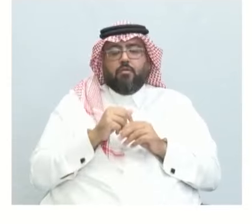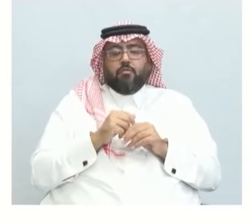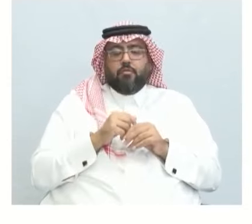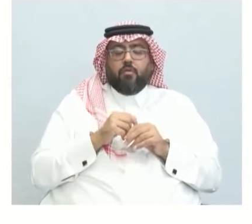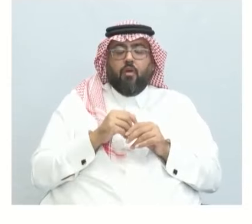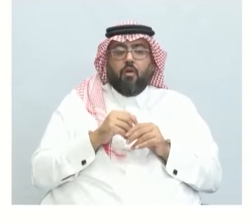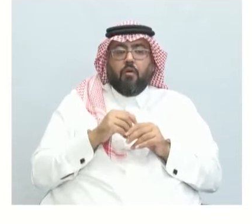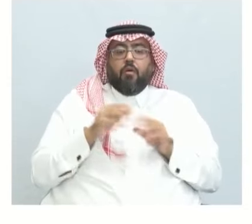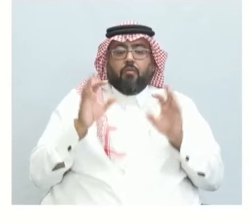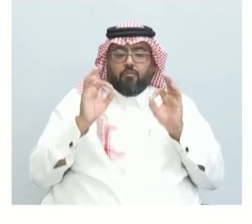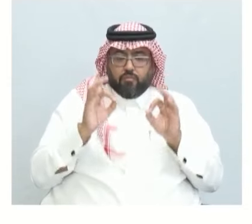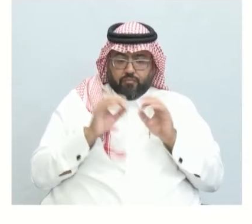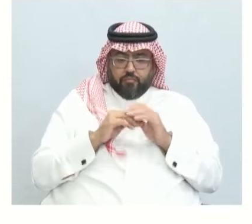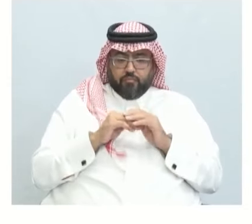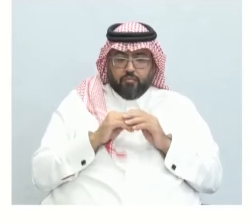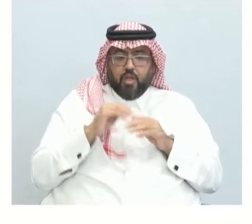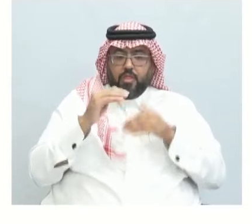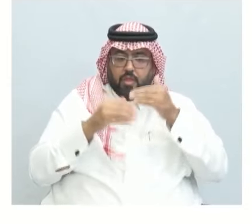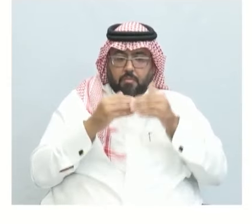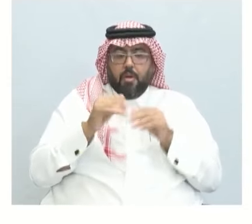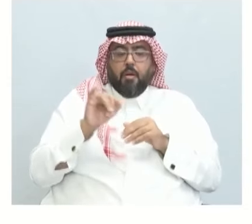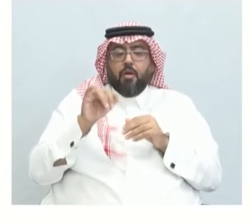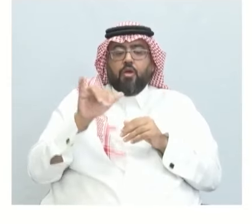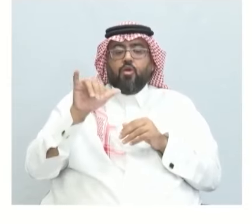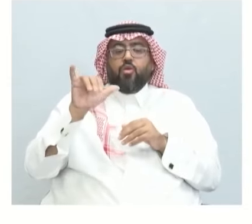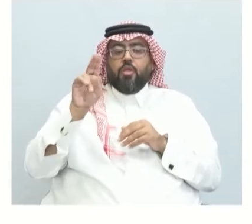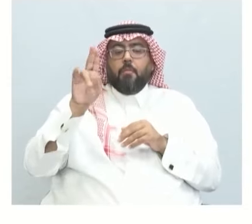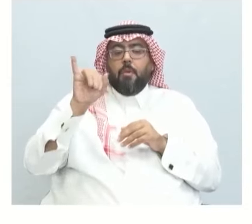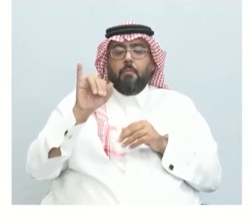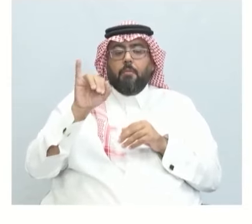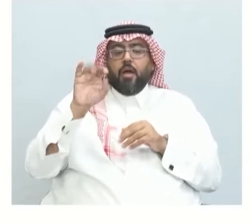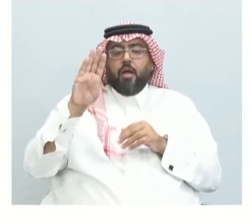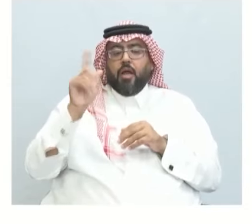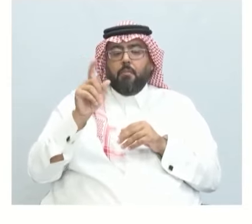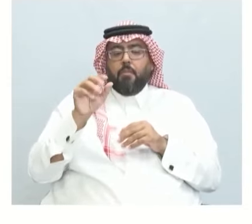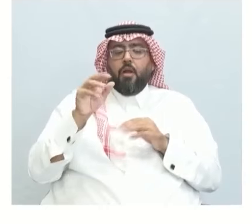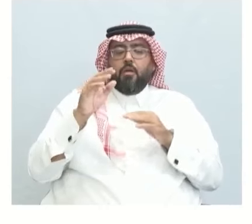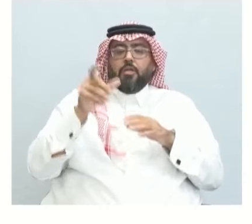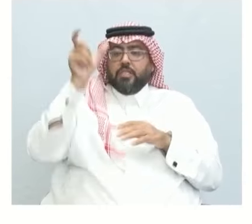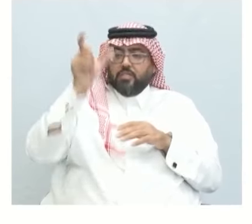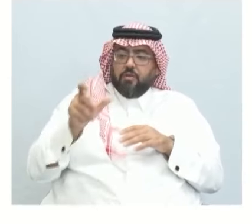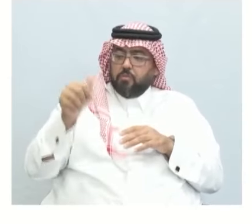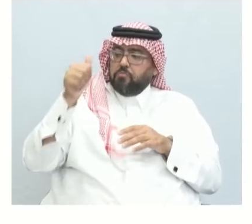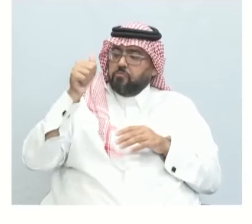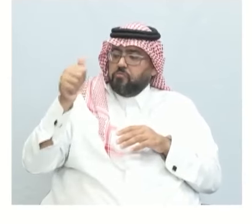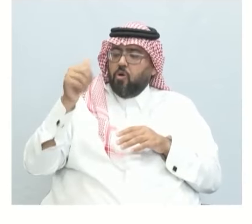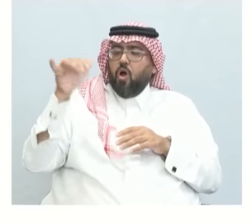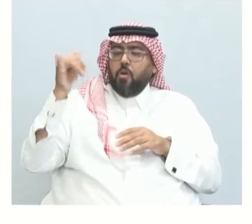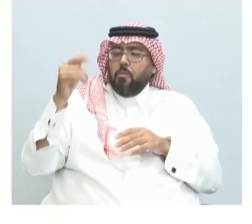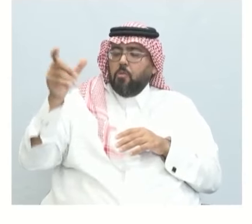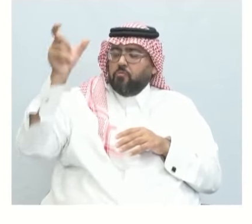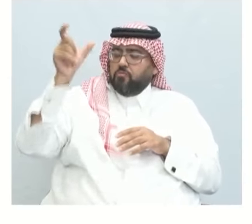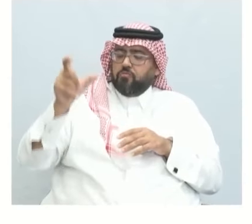والقيافة والسلام ليتمم مكارم الا اخلاقهم ويشيد بكثير من صفاتهم وقد عبر